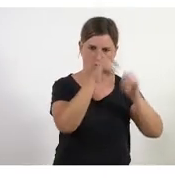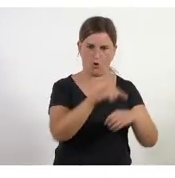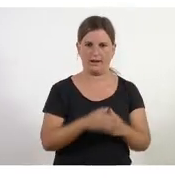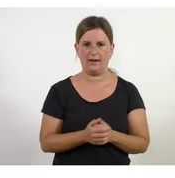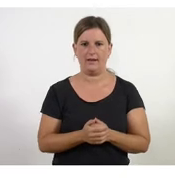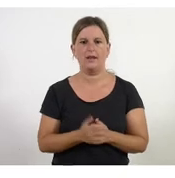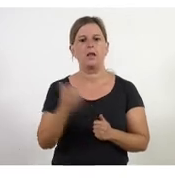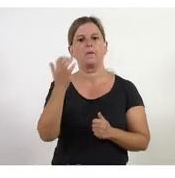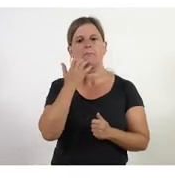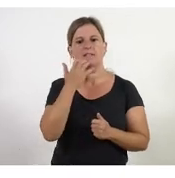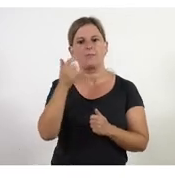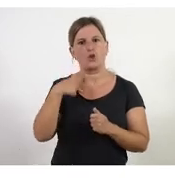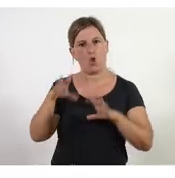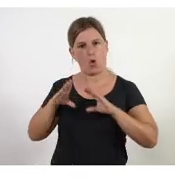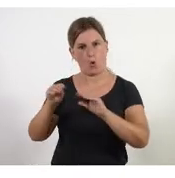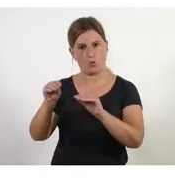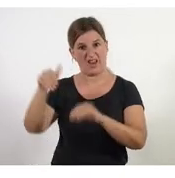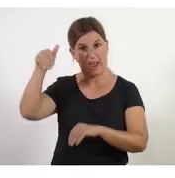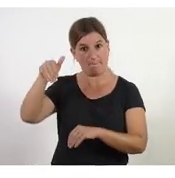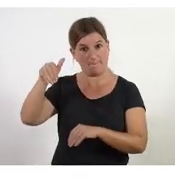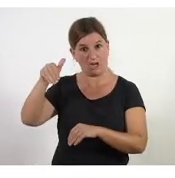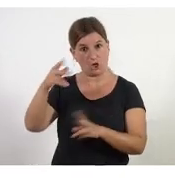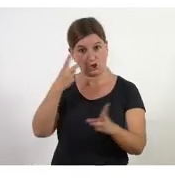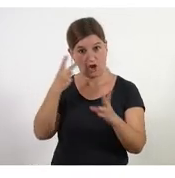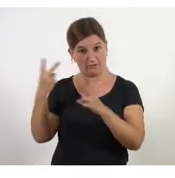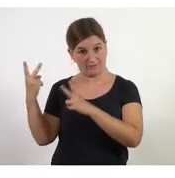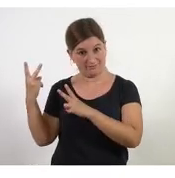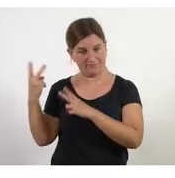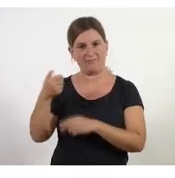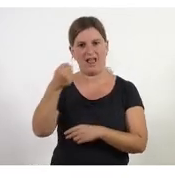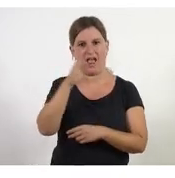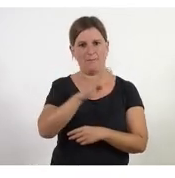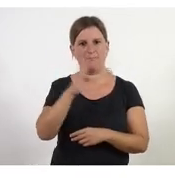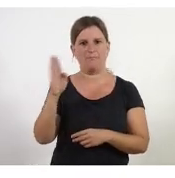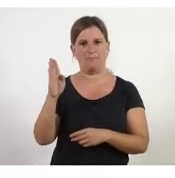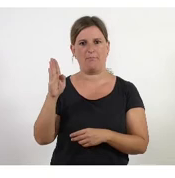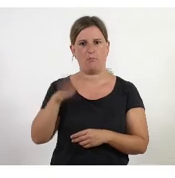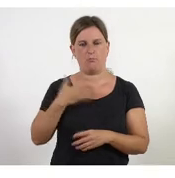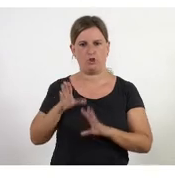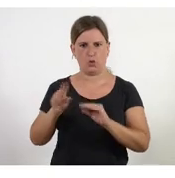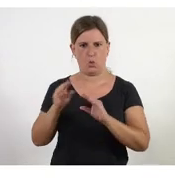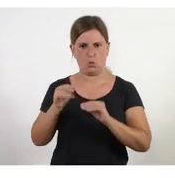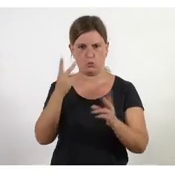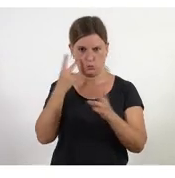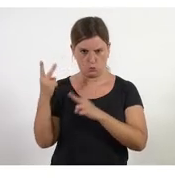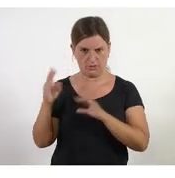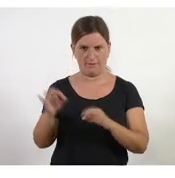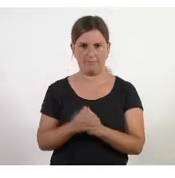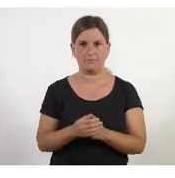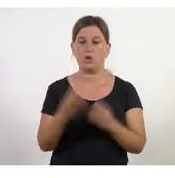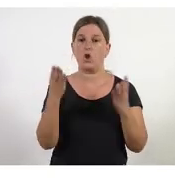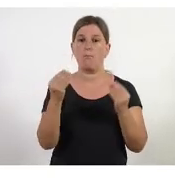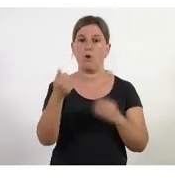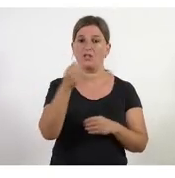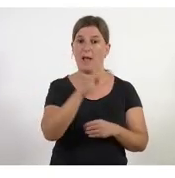Quan estem fent servir la solució de Microsoft, aquestes són les aplicacions que tenim disponibles. Moltes aplicacions, com